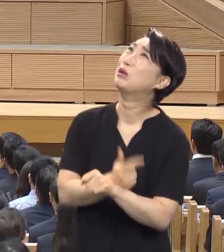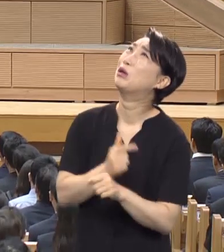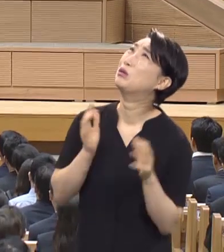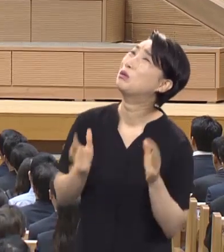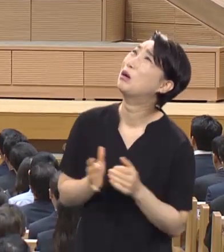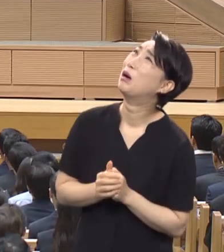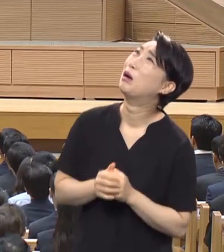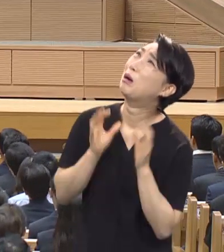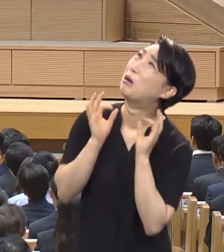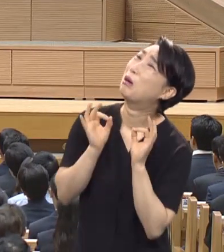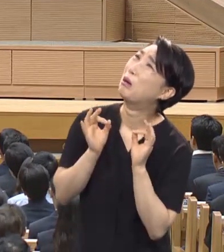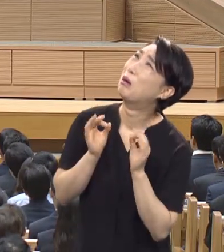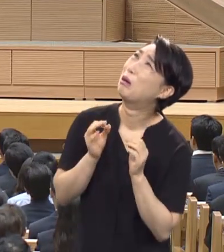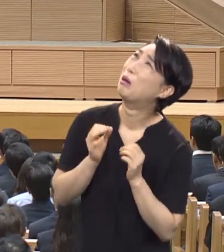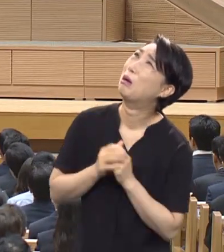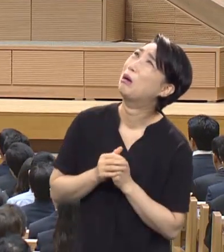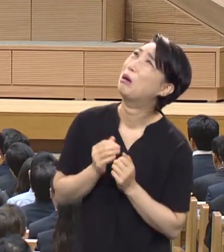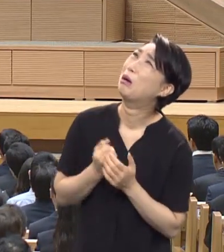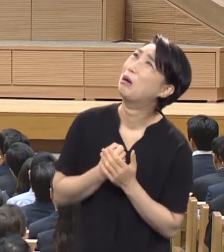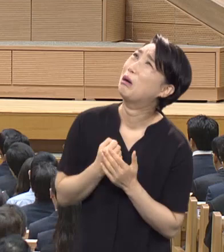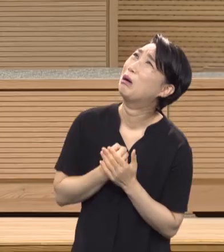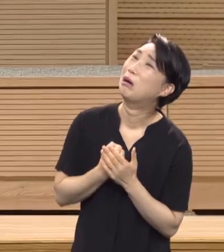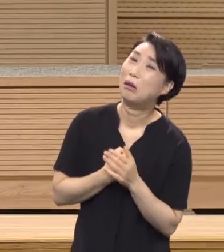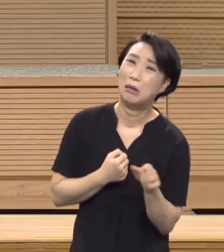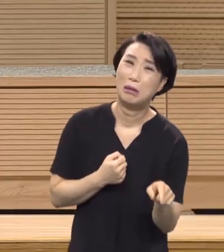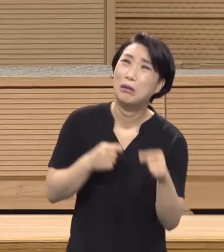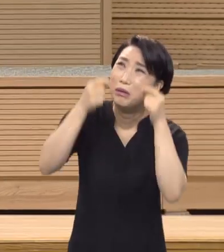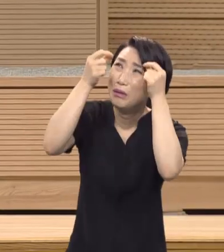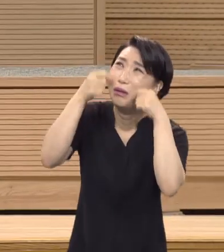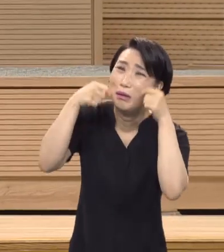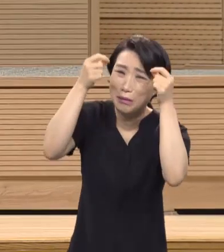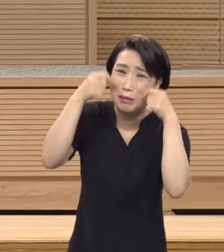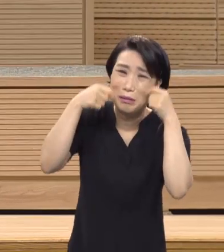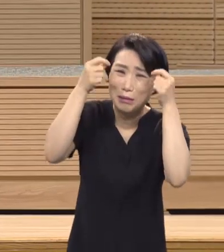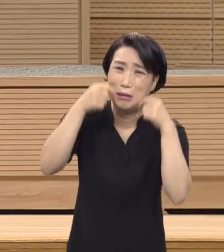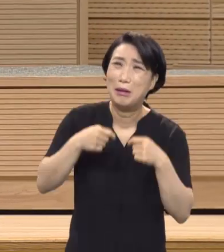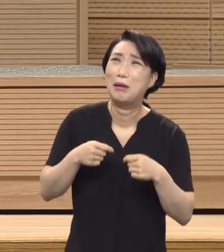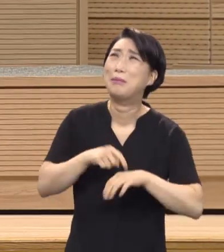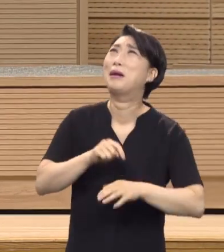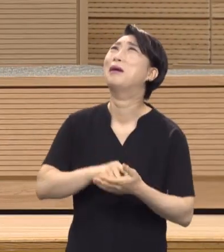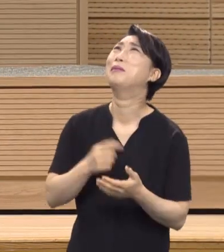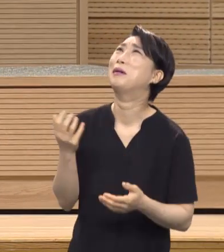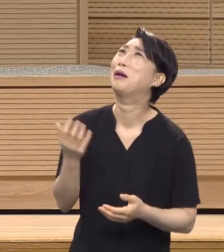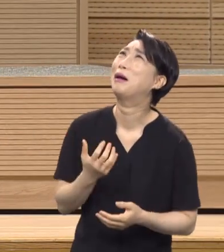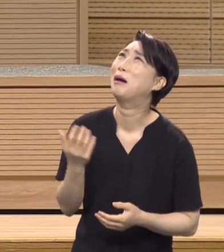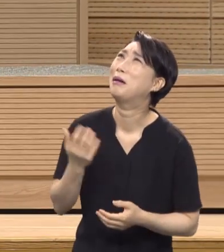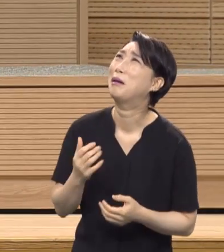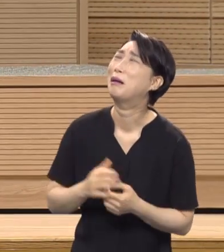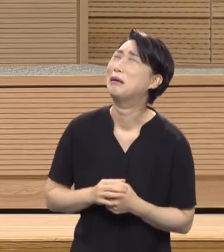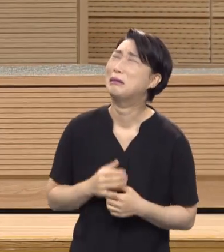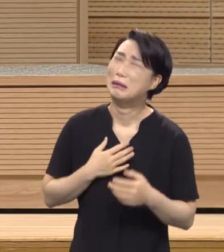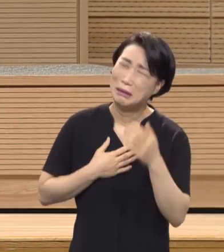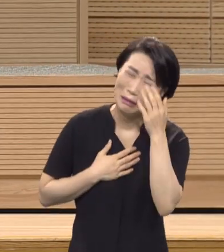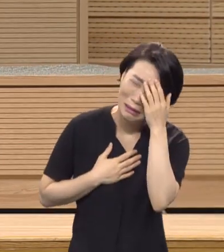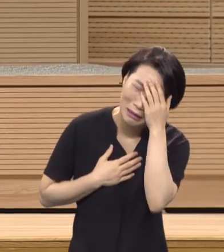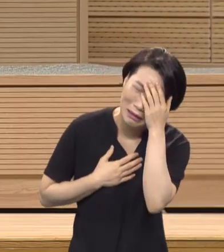6시간 동안이나 지켜보면서 울며 아파하며